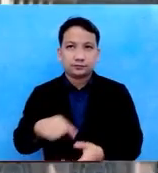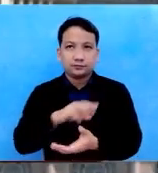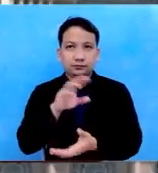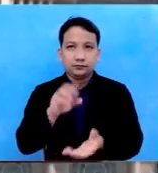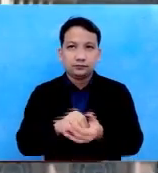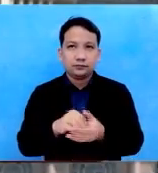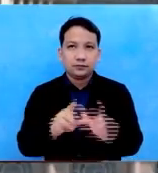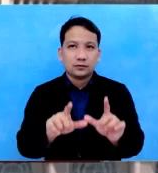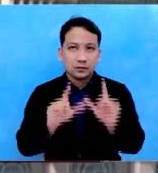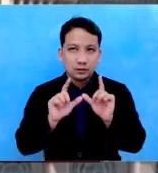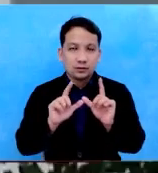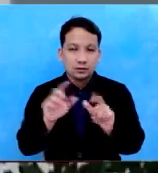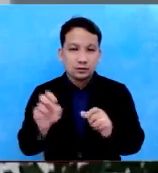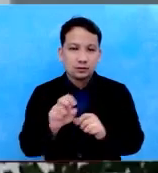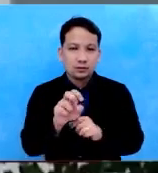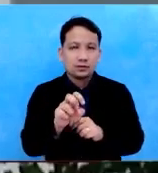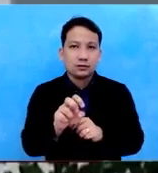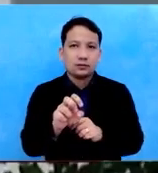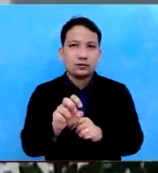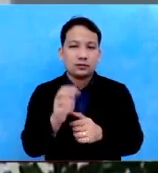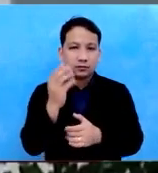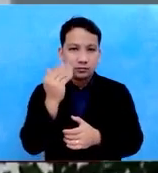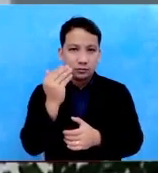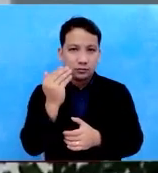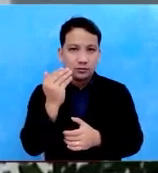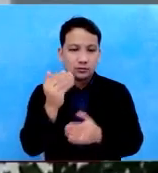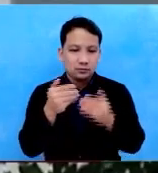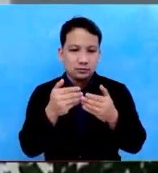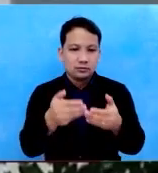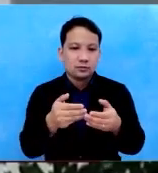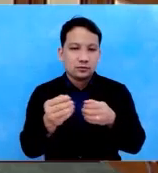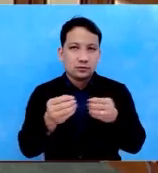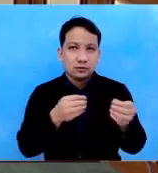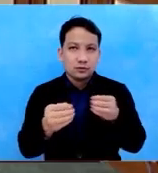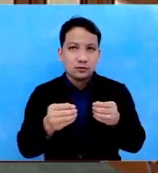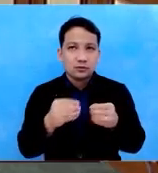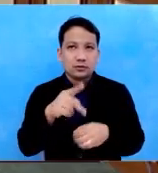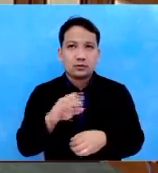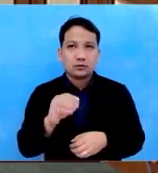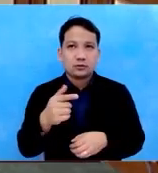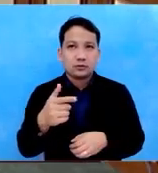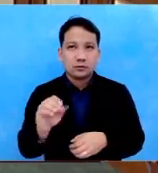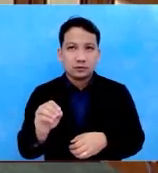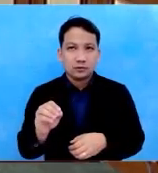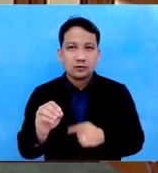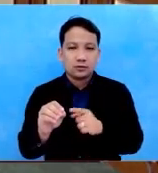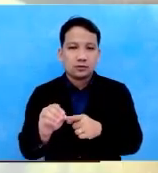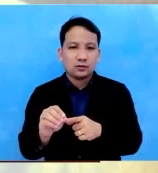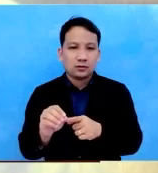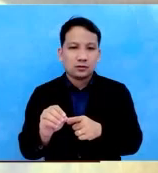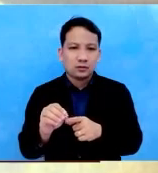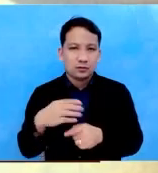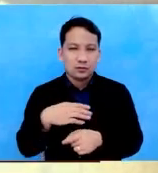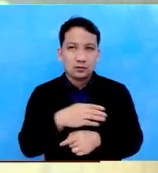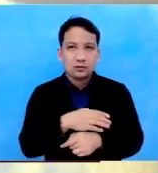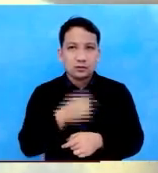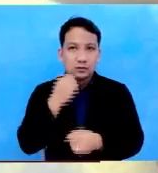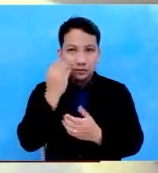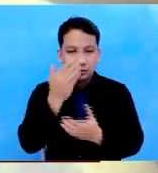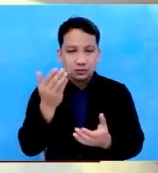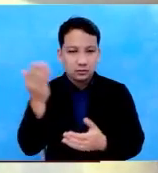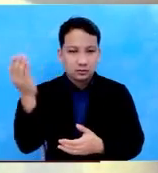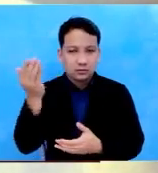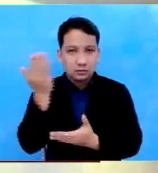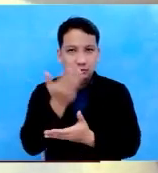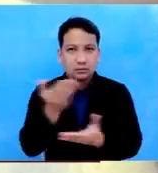ng tourist destinations dahil sa patuloy na operasyon ng mga POGO. Sa pagdinig naman sa Kamara kanina, nagpresenta ng datos si